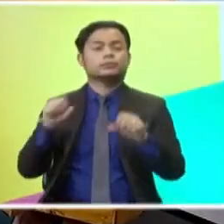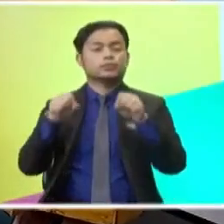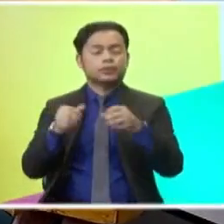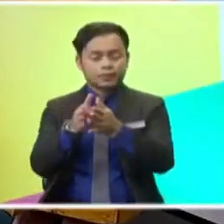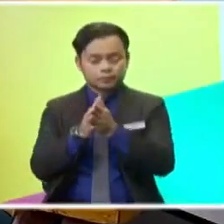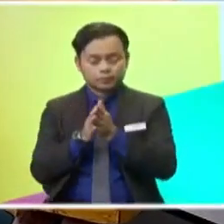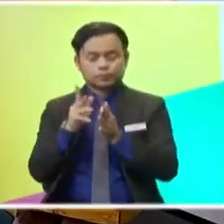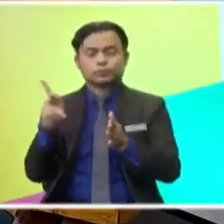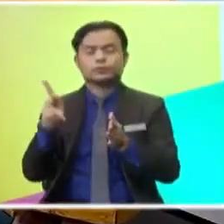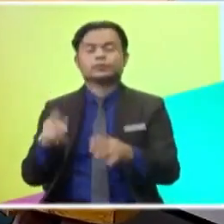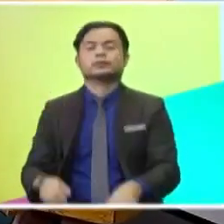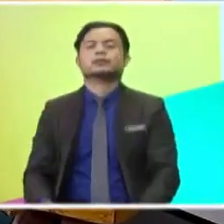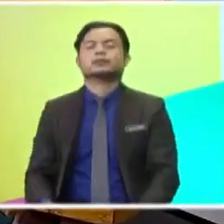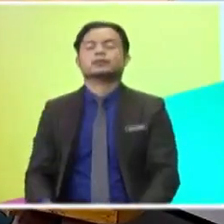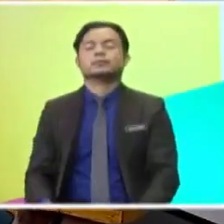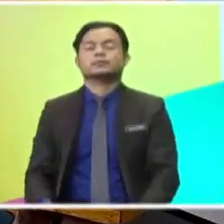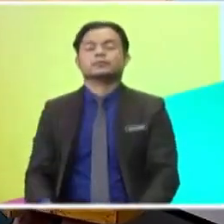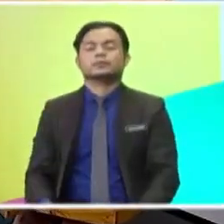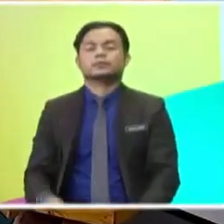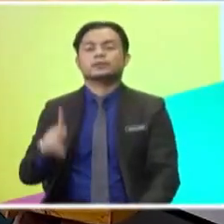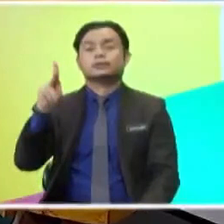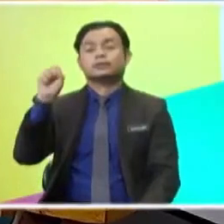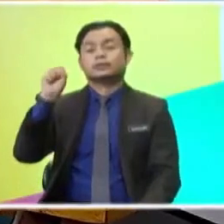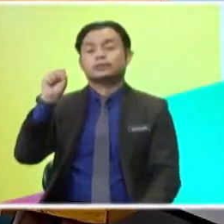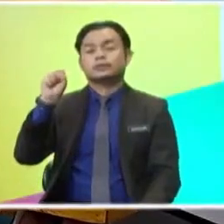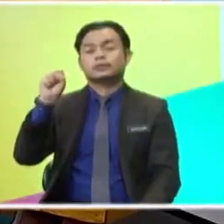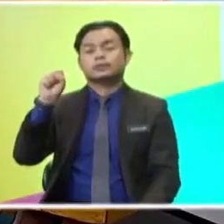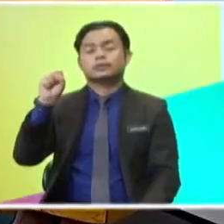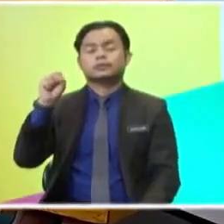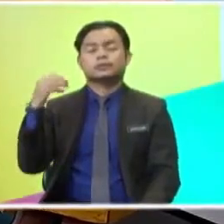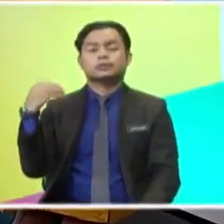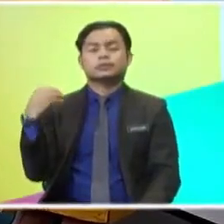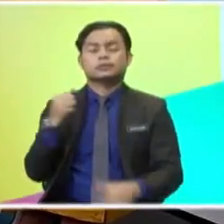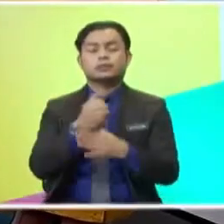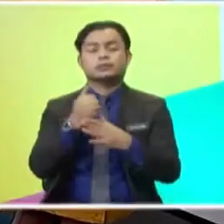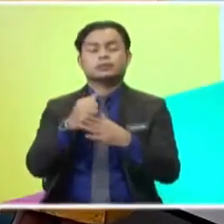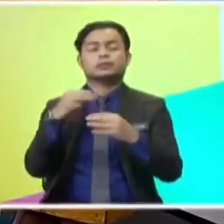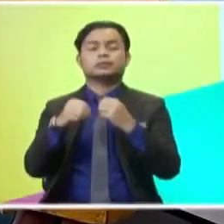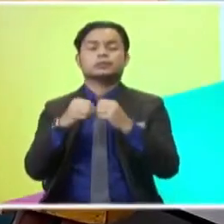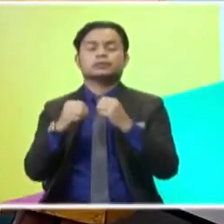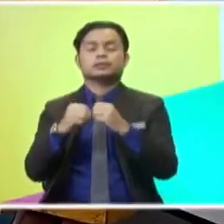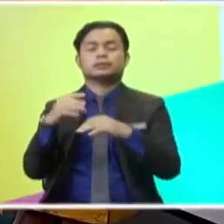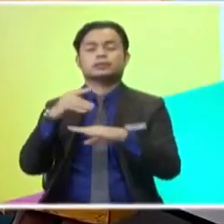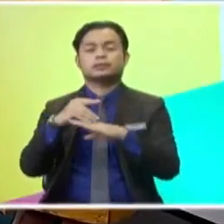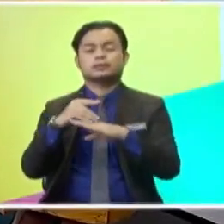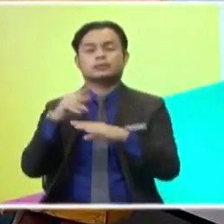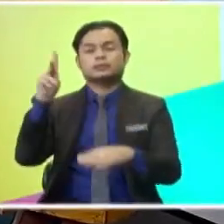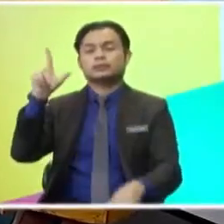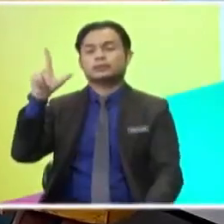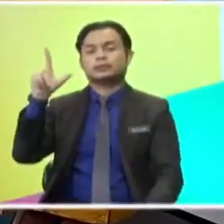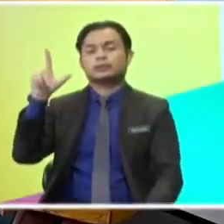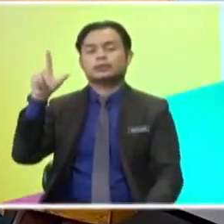kes-kes jenayah di wilayah persekutuan, di Mahkamah Tentera dan Mahkamah Syariah di wilayah persekutuan, Pulau